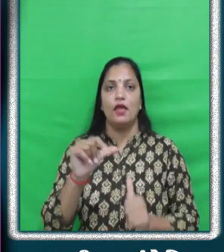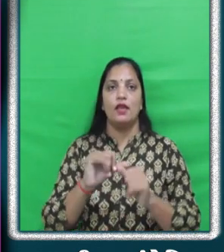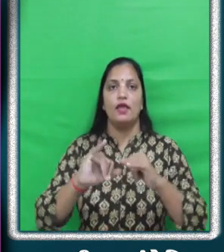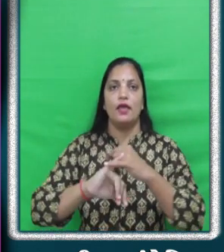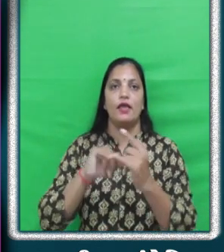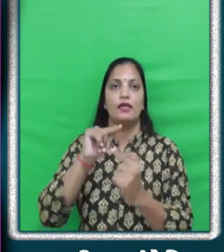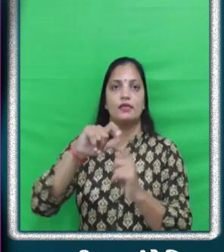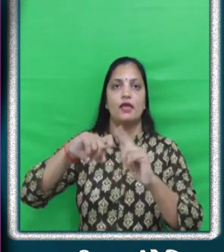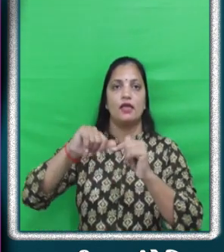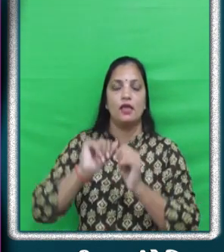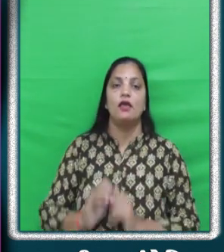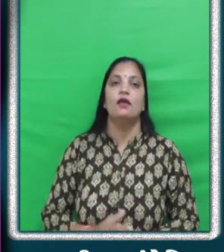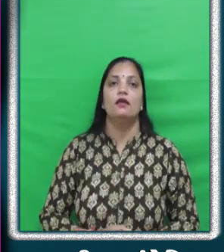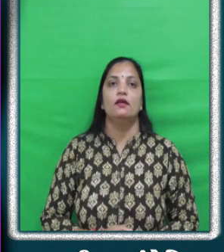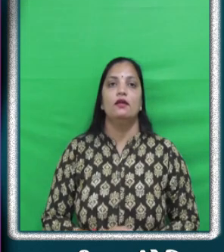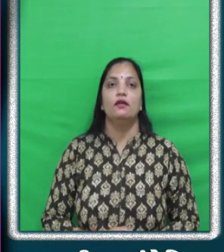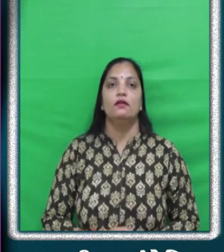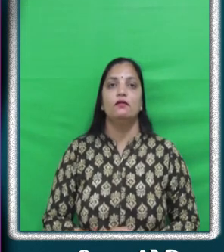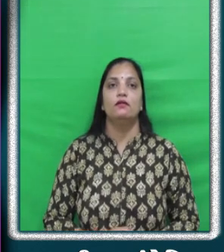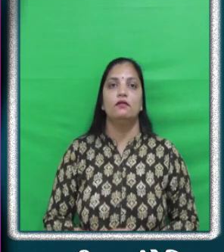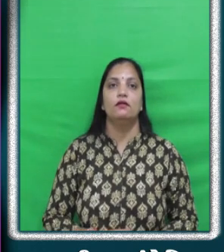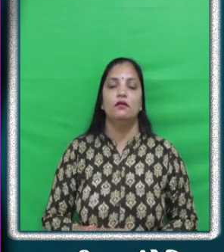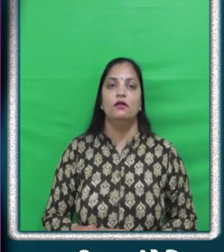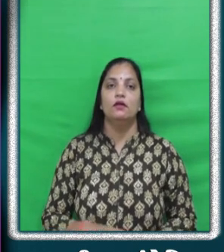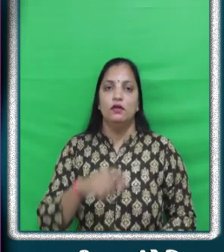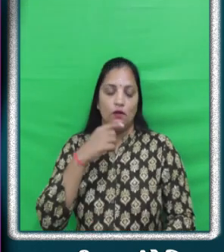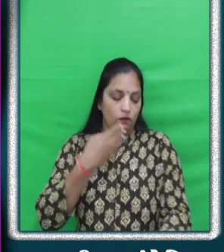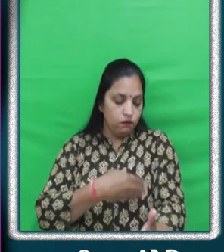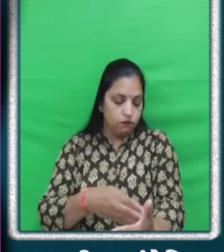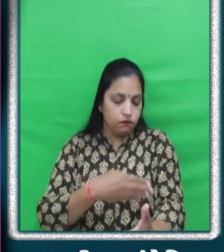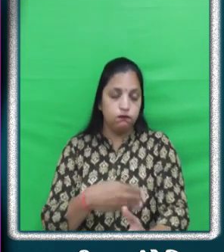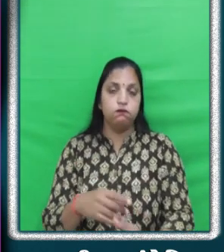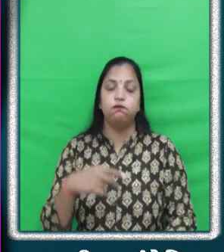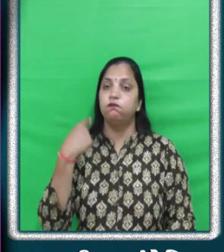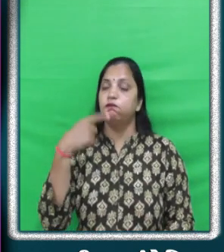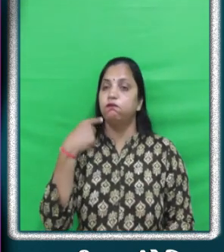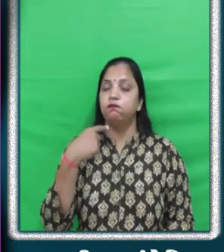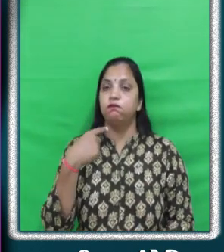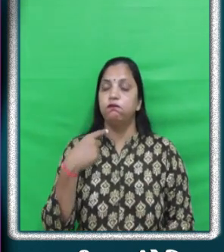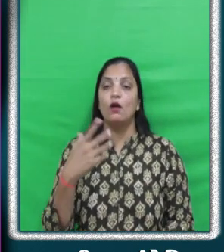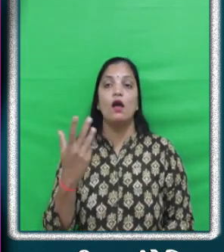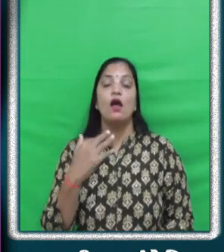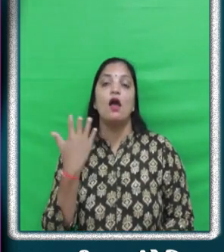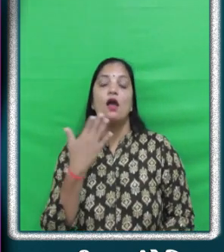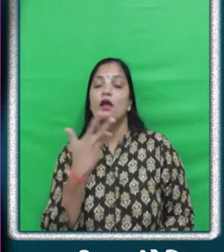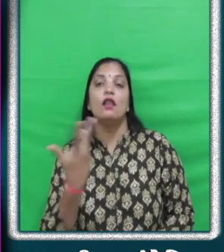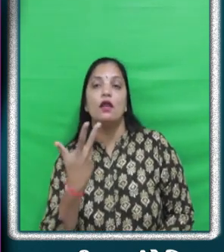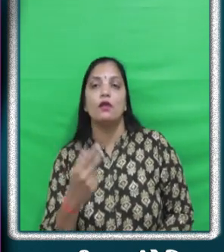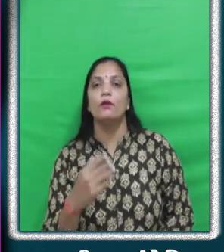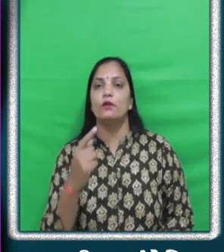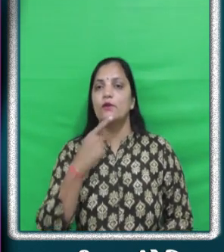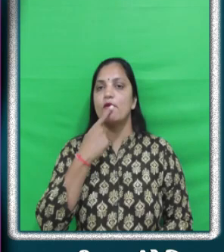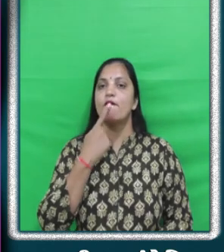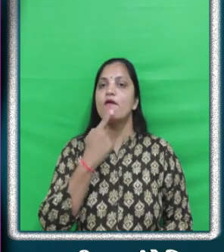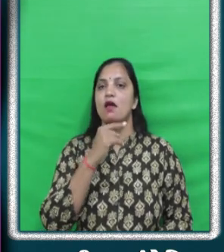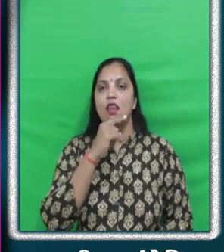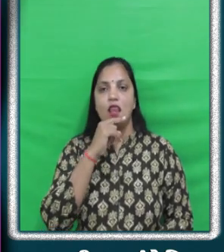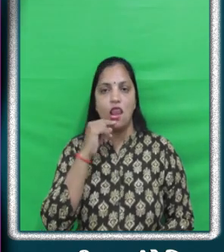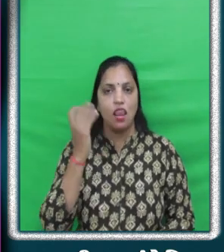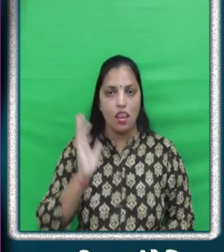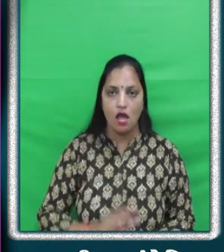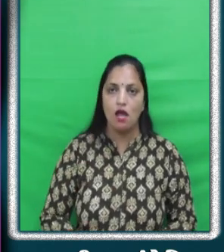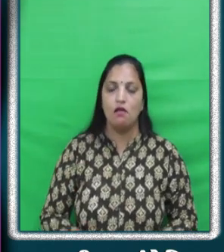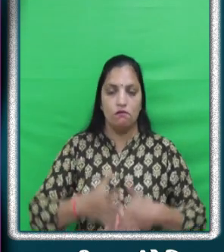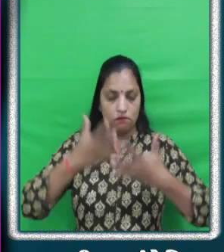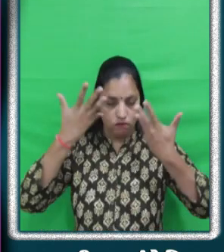લસિકા જે પ્રવાહી છે તે રંગવિહીન. જ્યારે રુધિર કેવું હતું, લાલ રંગનું પ્રવાહી હતું, અને જ્યારે બીજું પ્રવાહી છે એના સિવાય